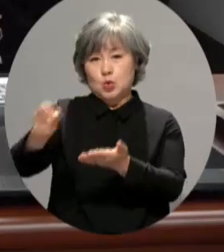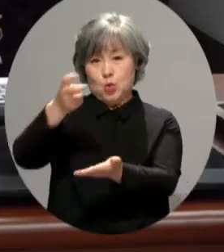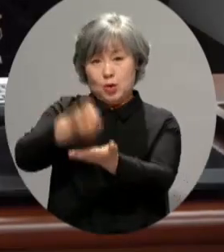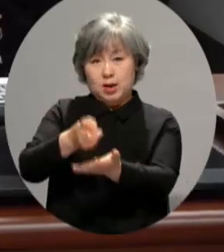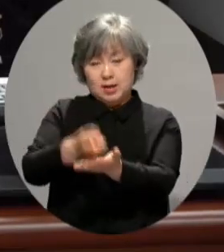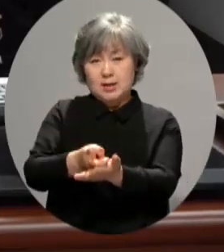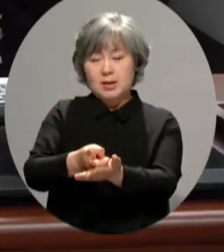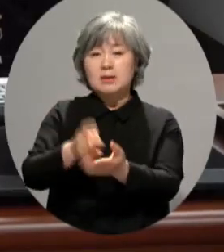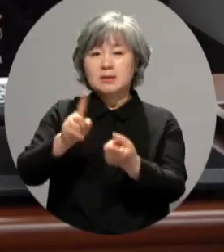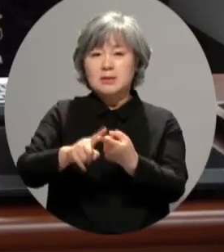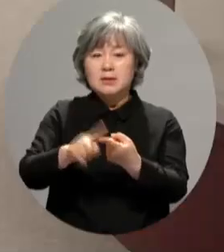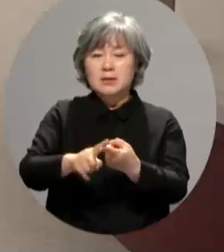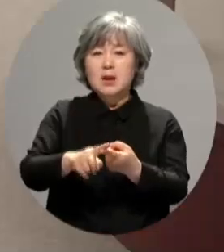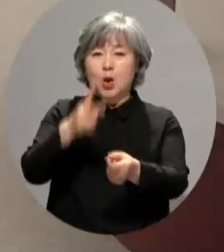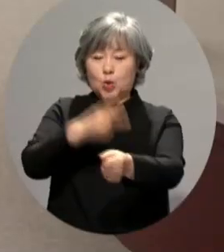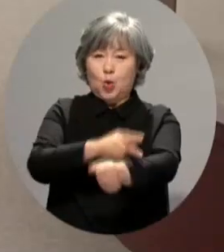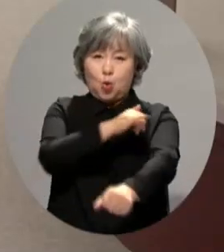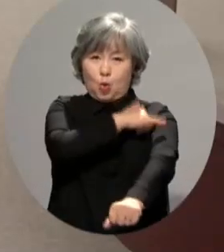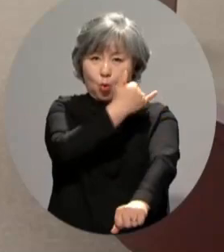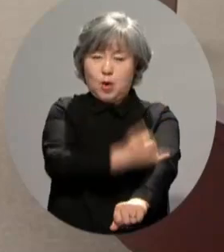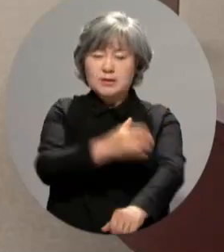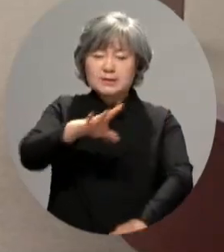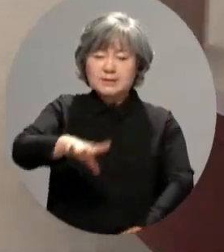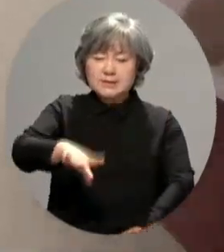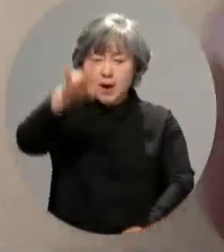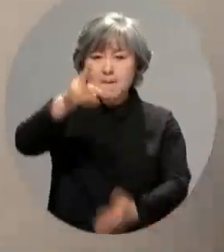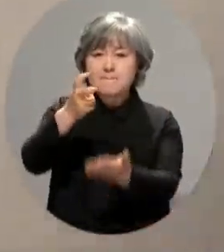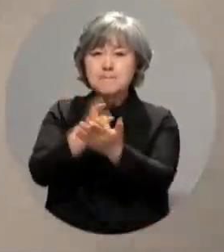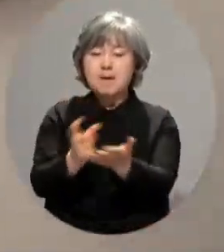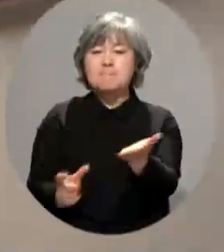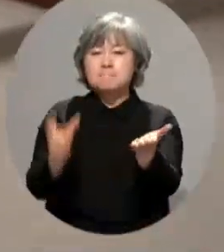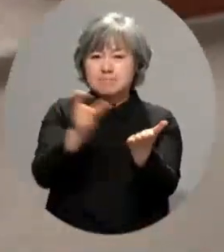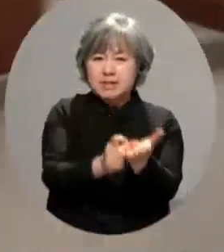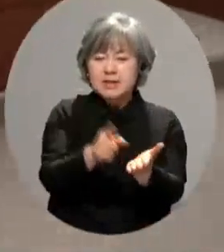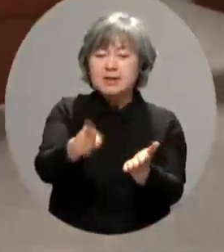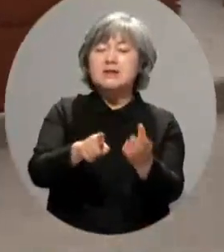합쳐놓은 성격으로 교권 보호를 위한 첫 법제화라는 의미가 있습니다